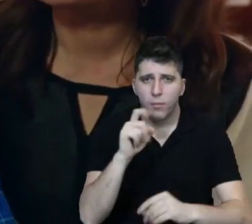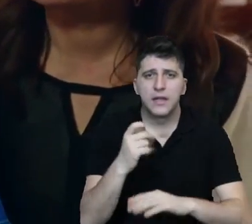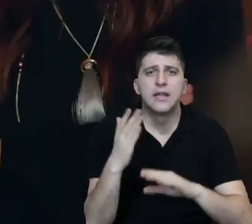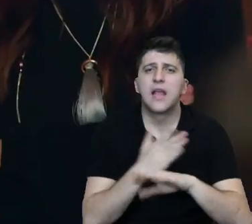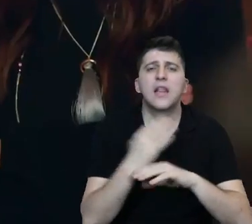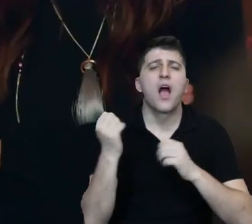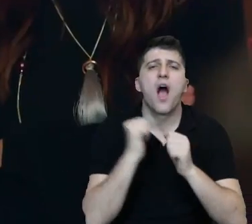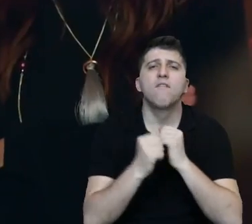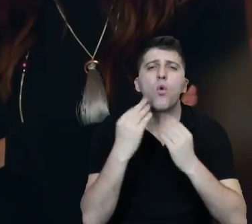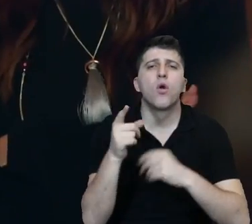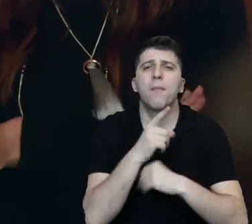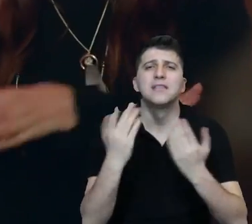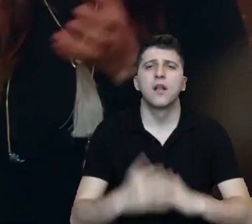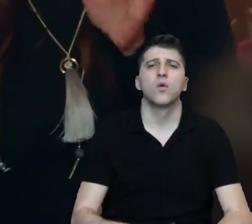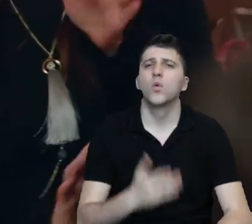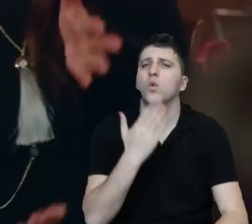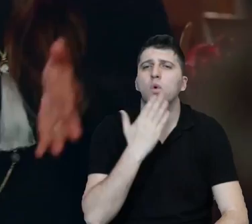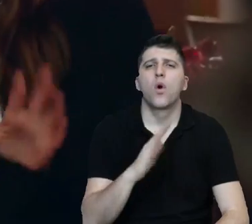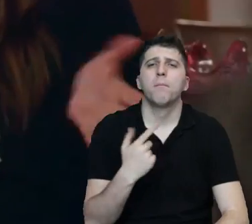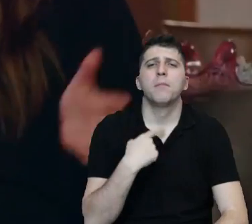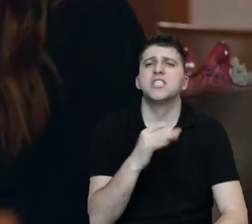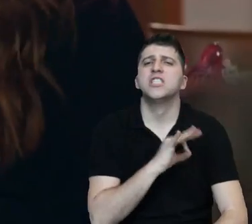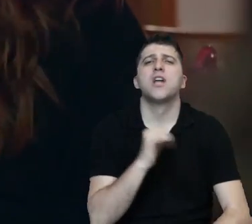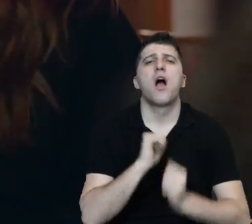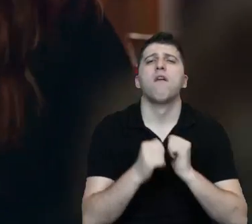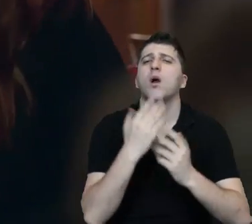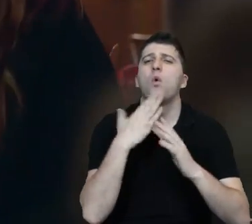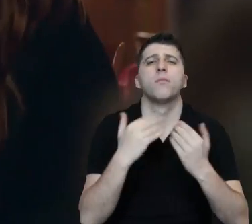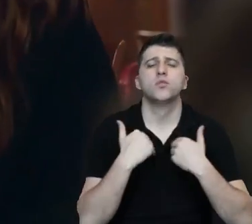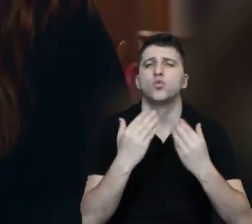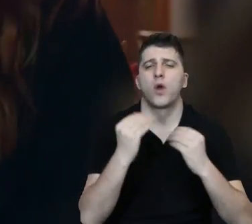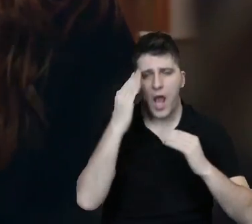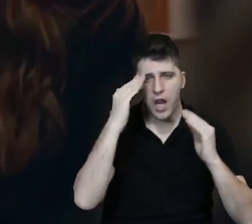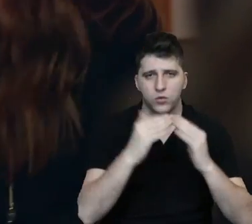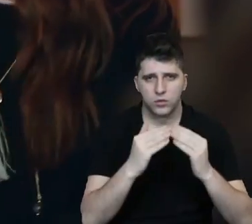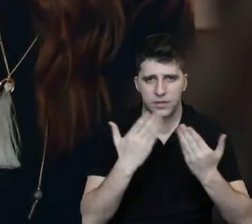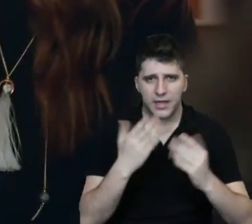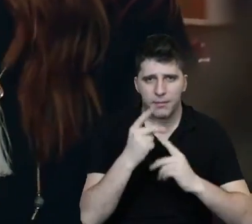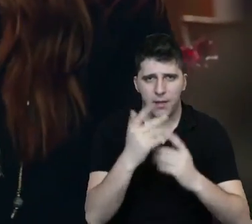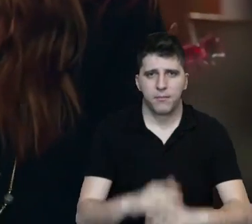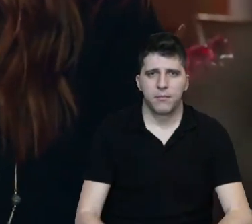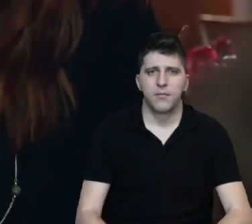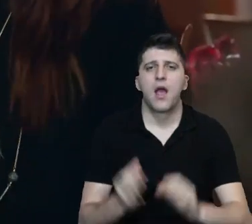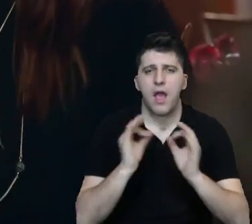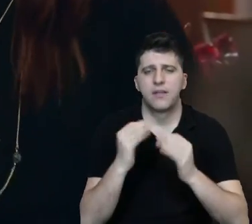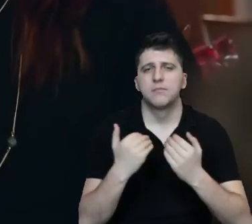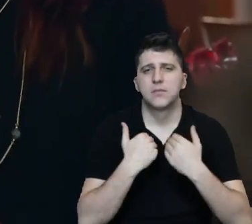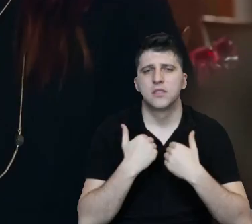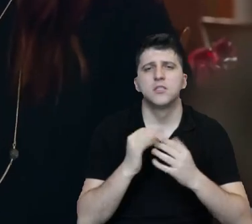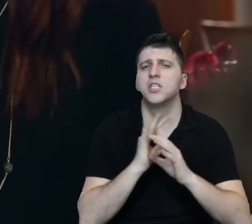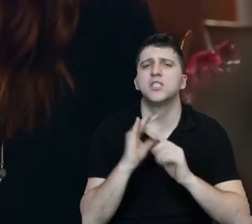Neden dolayı kavga ediyorsunuz mesela? Yok, yok biz hiç kavga etmiyoruz. Biz çok iyi anlaşıyoruz değil mi İbrahim? Evet, biz